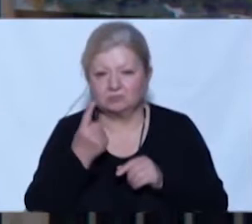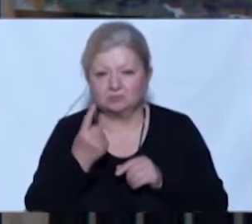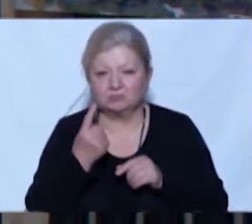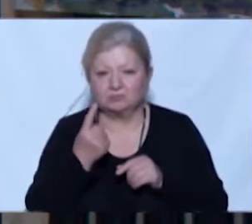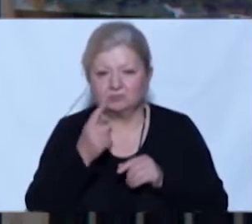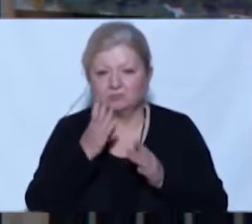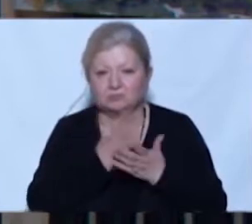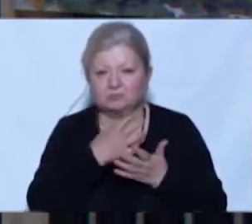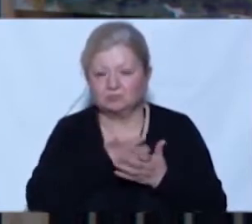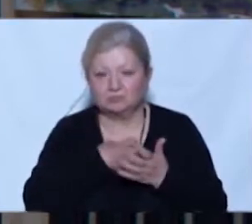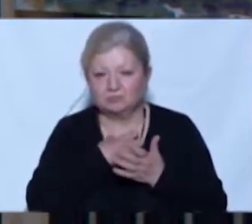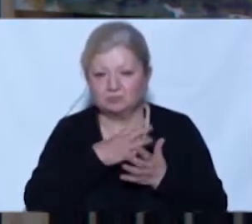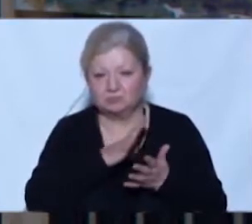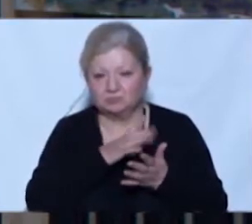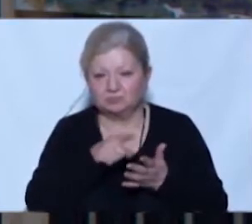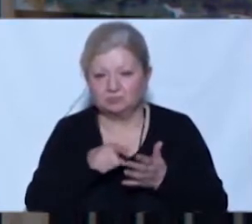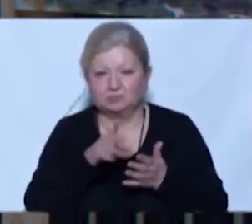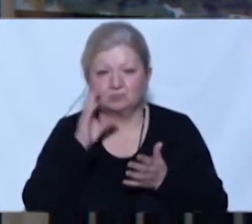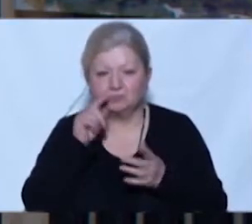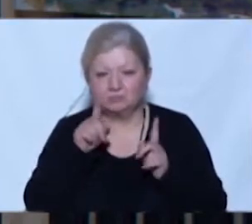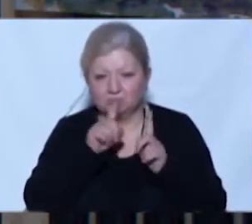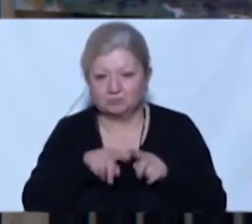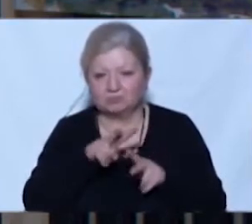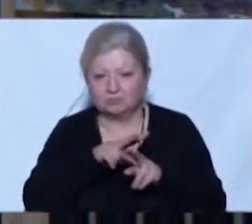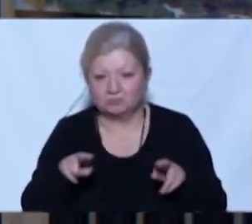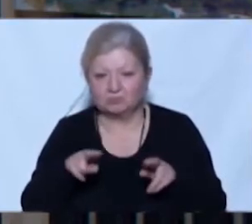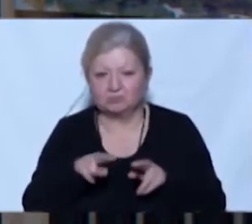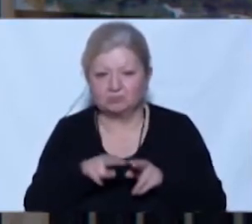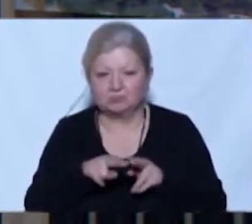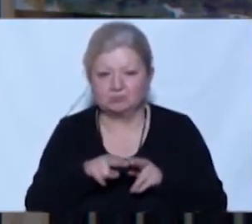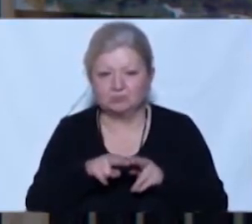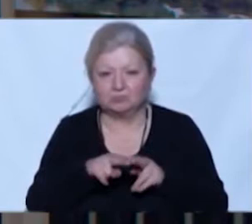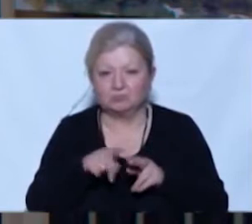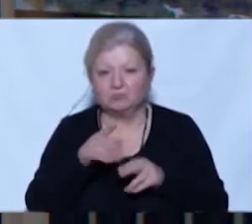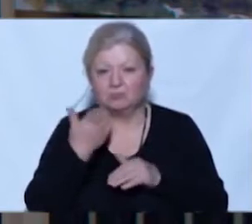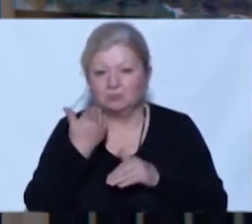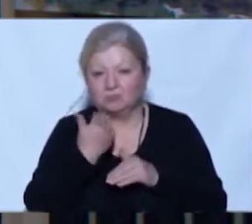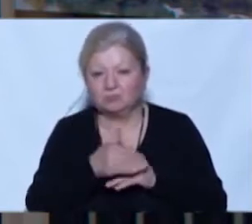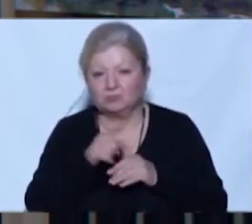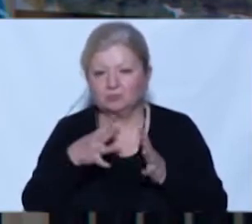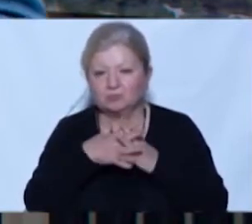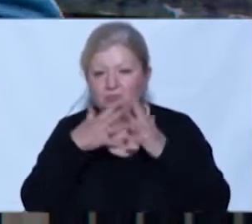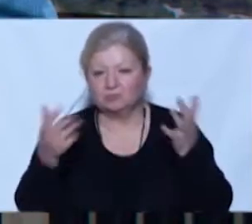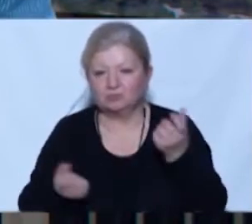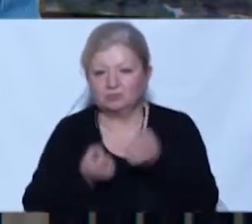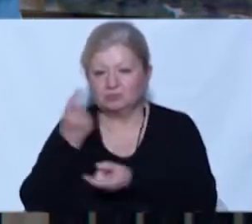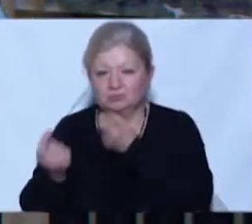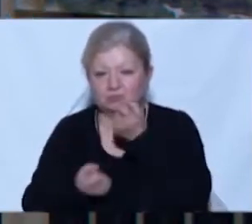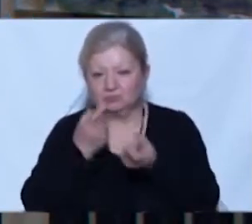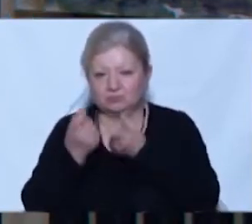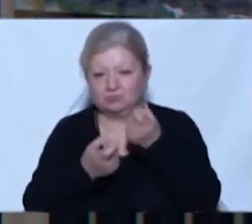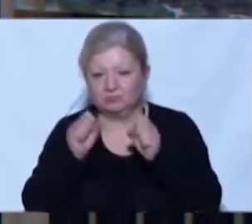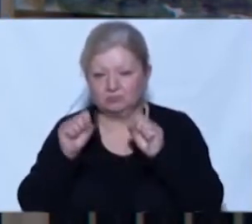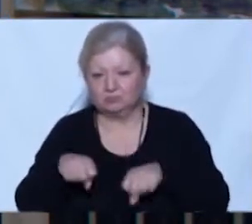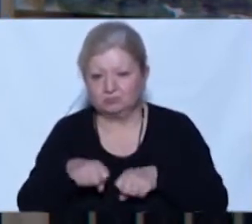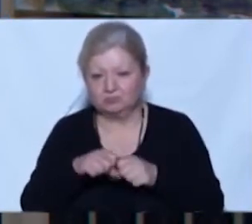ითქვას მნიშვნელოვანი მომენტი იყო ასევე, რამაც განაპირობა უკვე ასეთი მასშტაბური აღმოჩენების